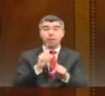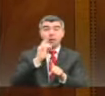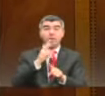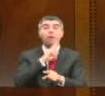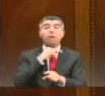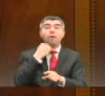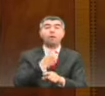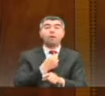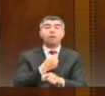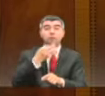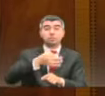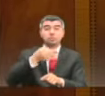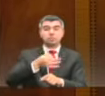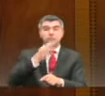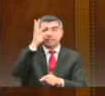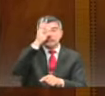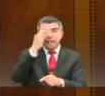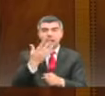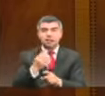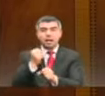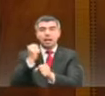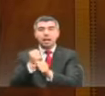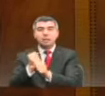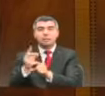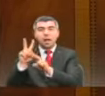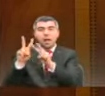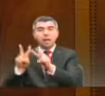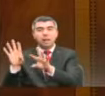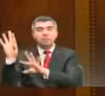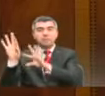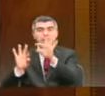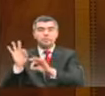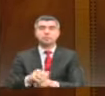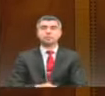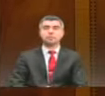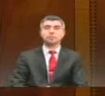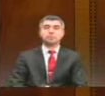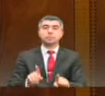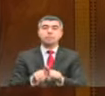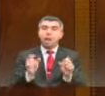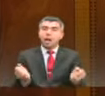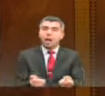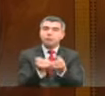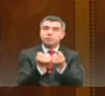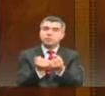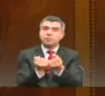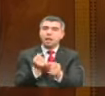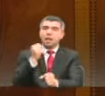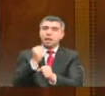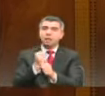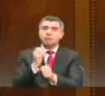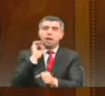إلى تبني سياسة عمومية في مجال التشغيل تقوم بالأساس على ألف النهوض بالتشغيل وبعلاقات